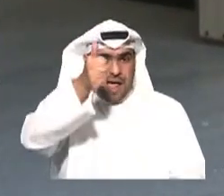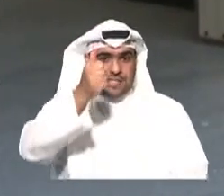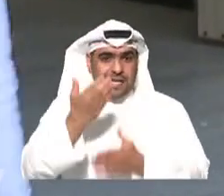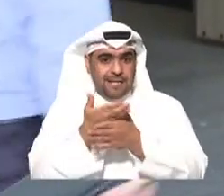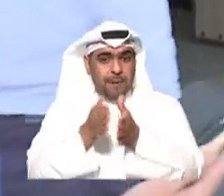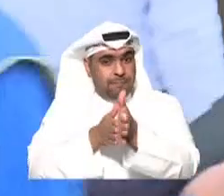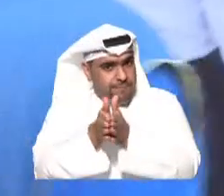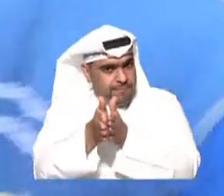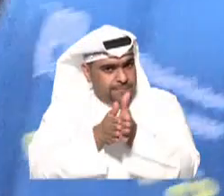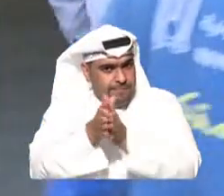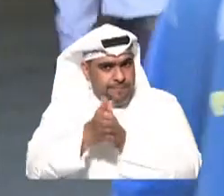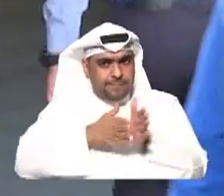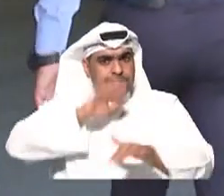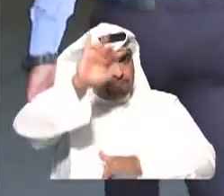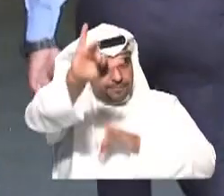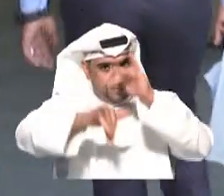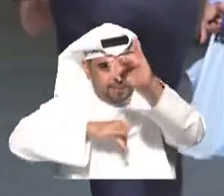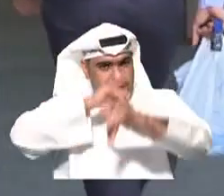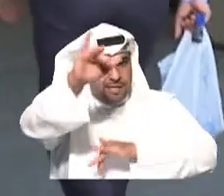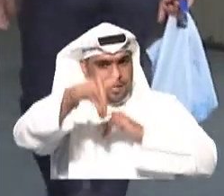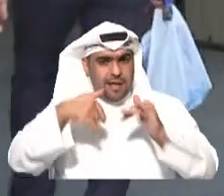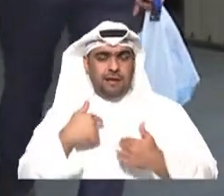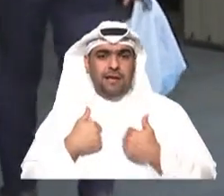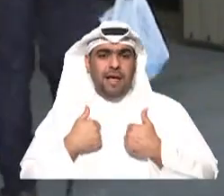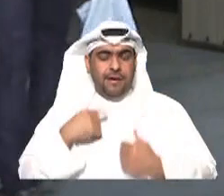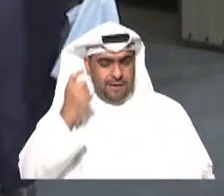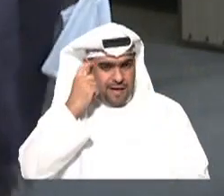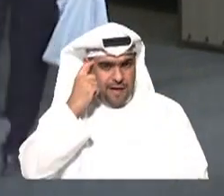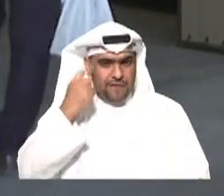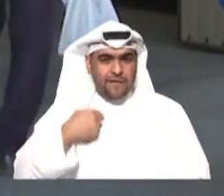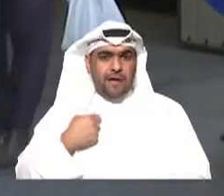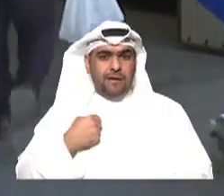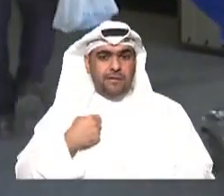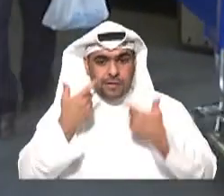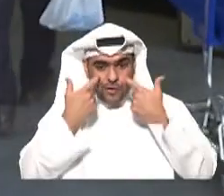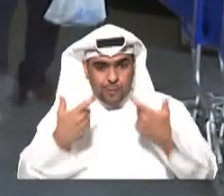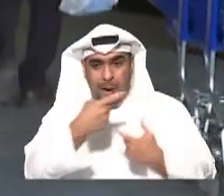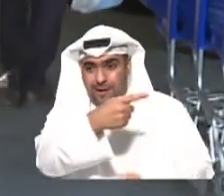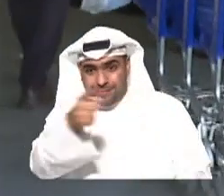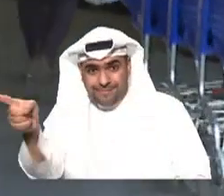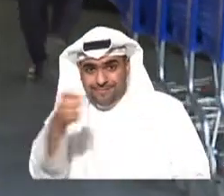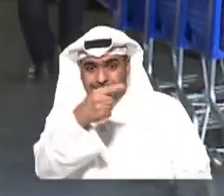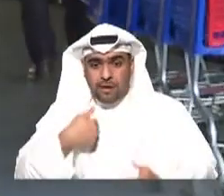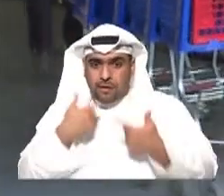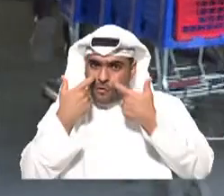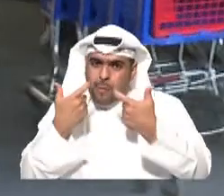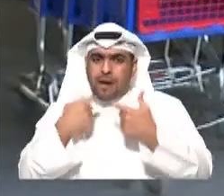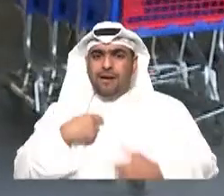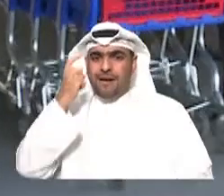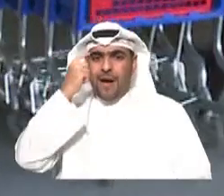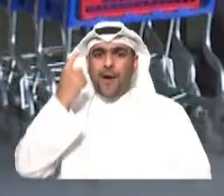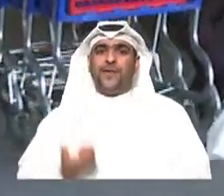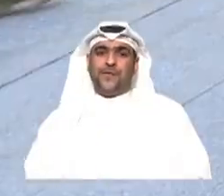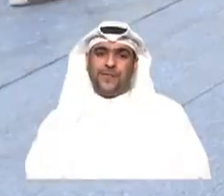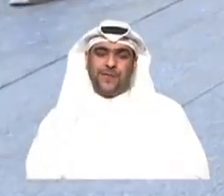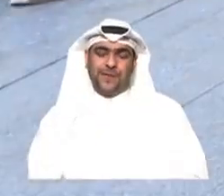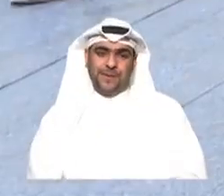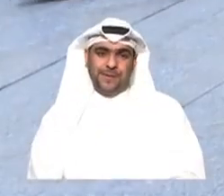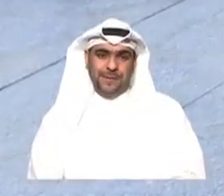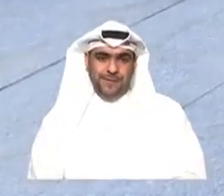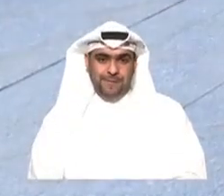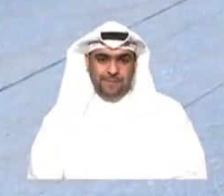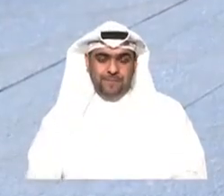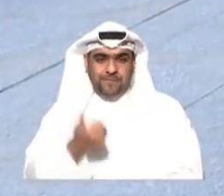حافز لهم عشان احنا نشجعهم، عشان احنا خايفين على حياتهم، نبيهم يطعمون عشان البشرية ترجع حالتها الطبيعية.